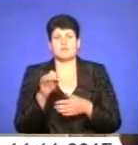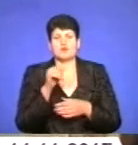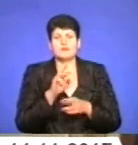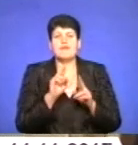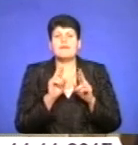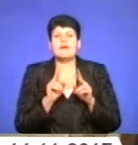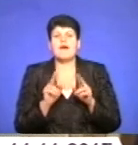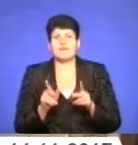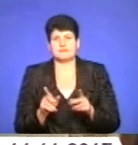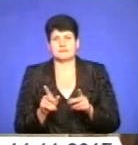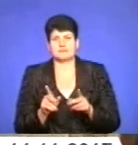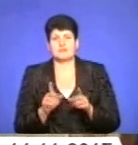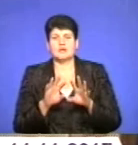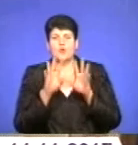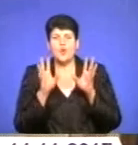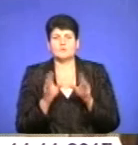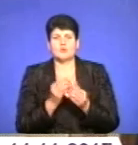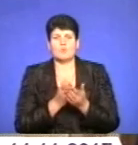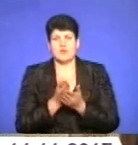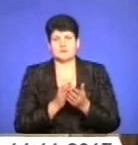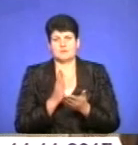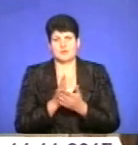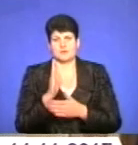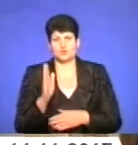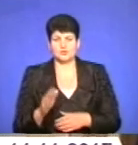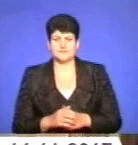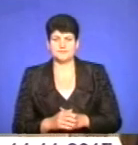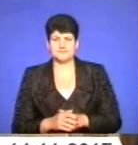саме, який обсяг операції має бути.